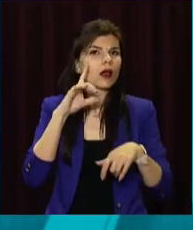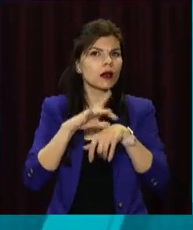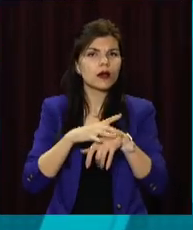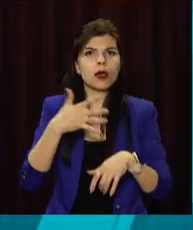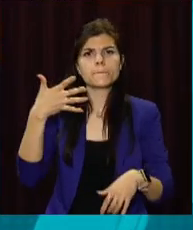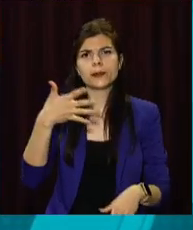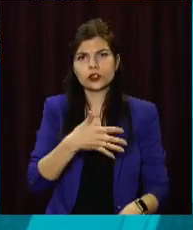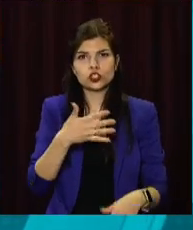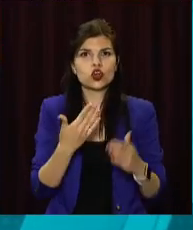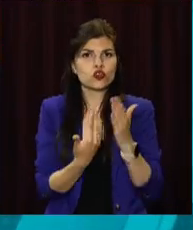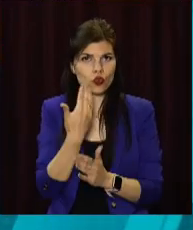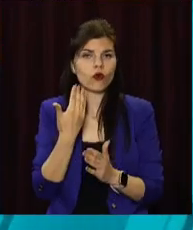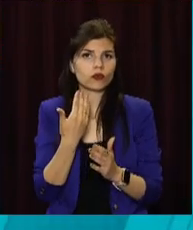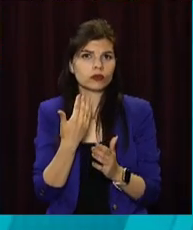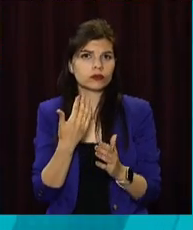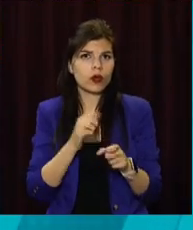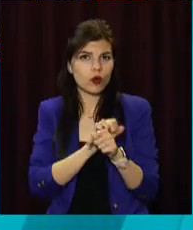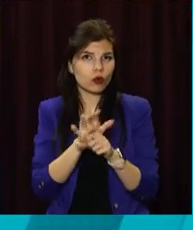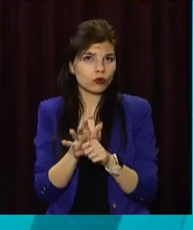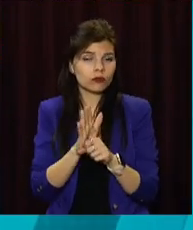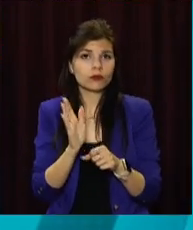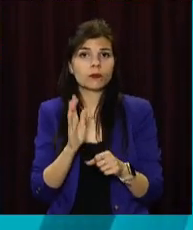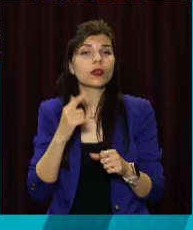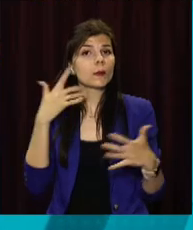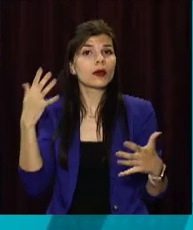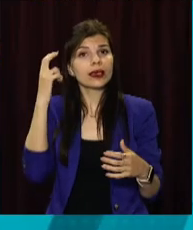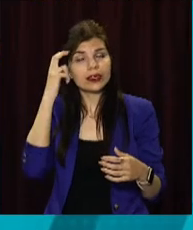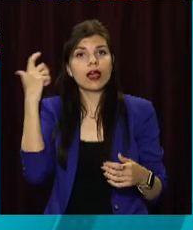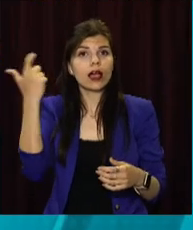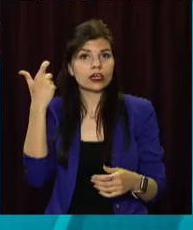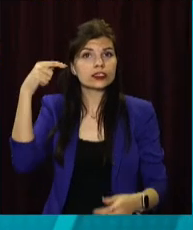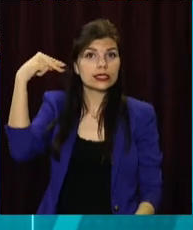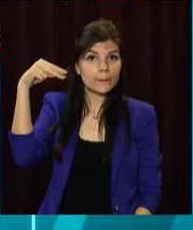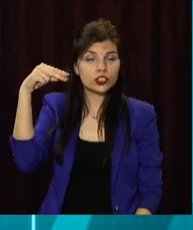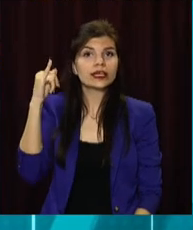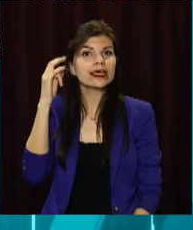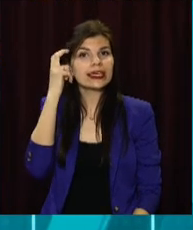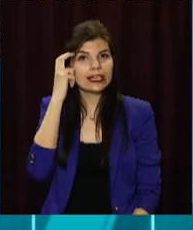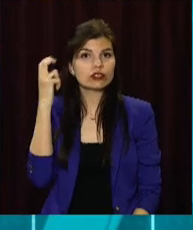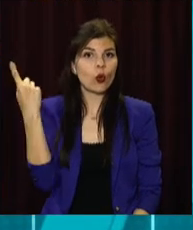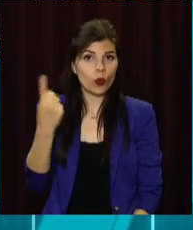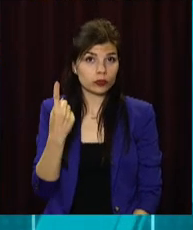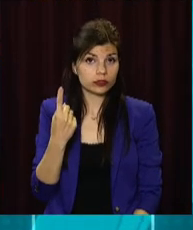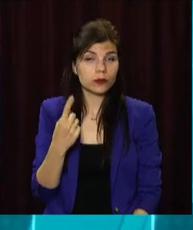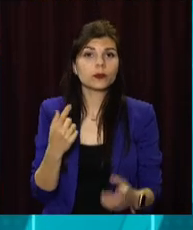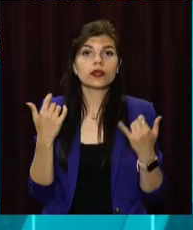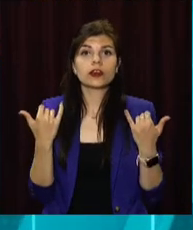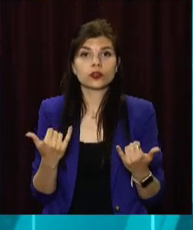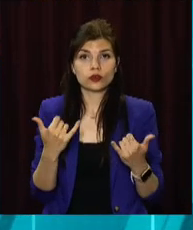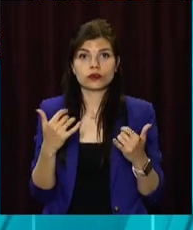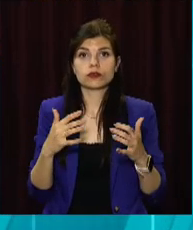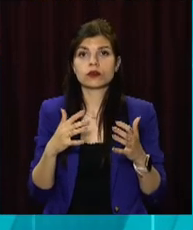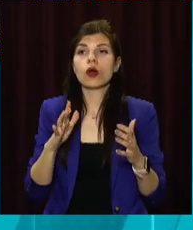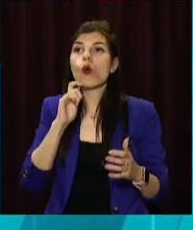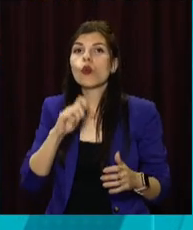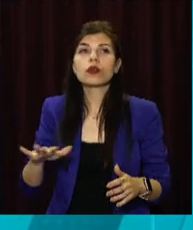понад 5000 нових хворих на корону. Найбільше у столиці – Харківській, Запорізькій та Київській областях. Нині ж на більшості